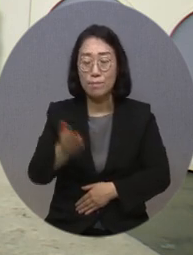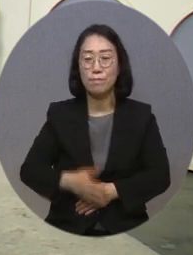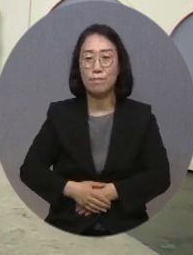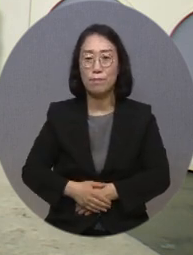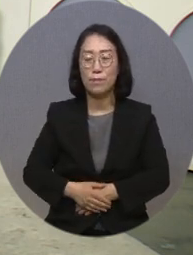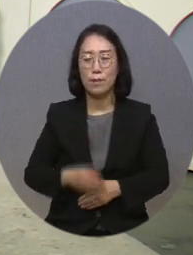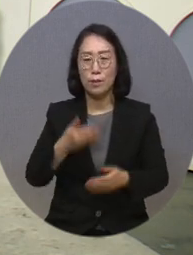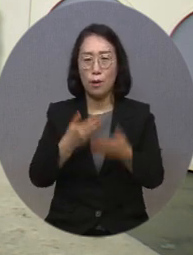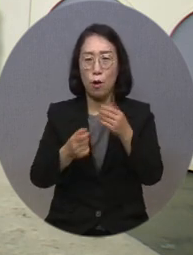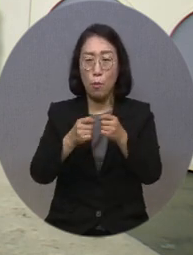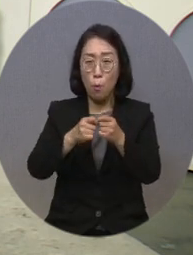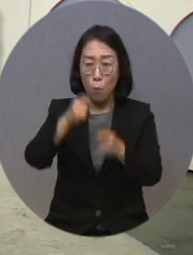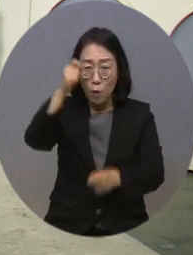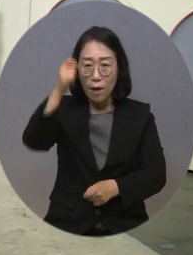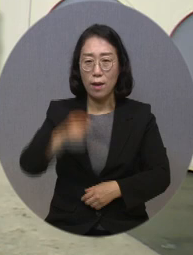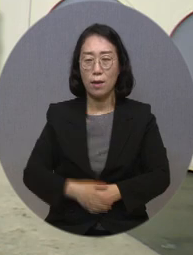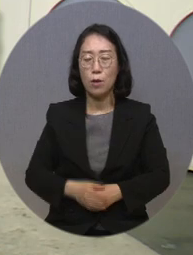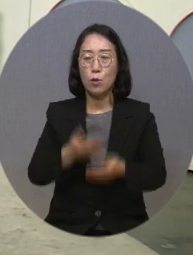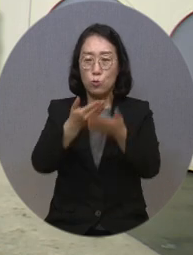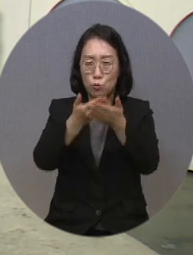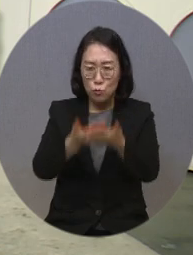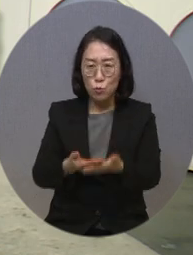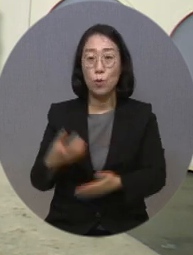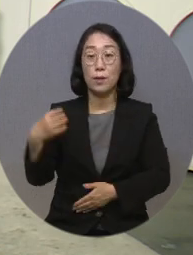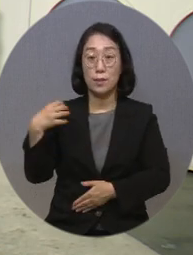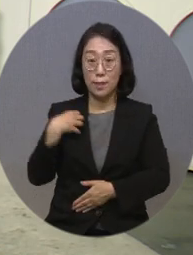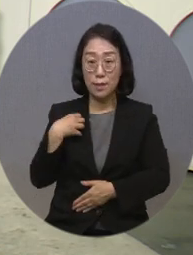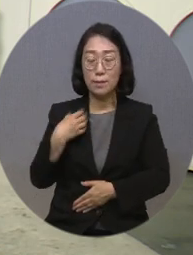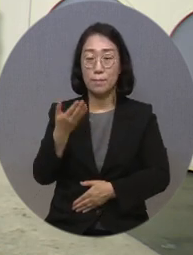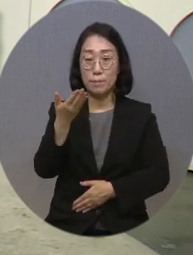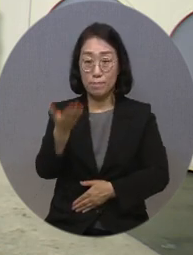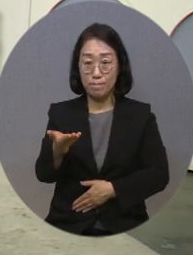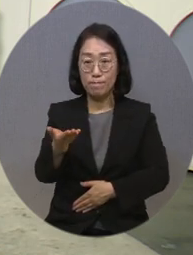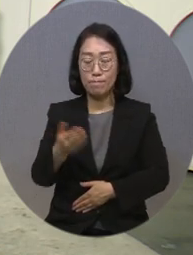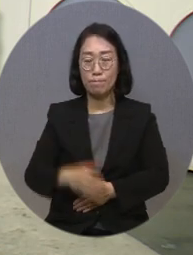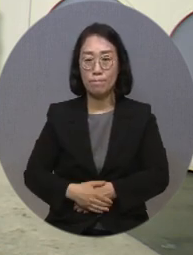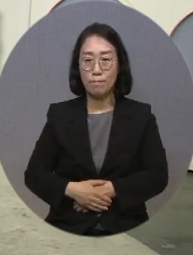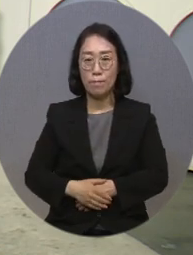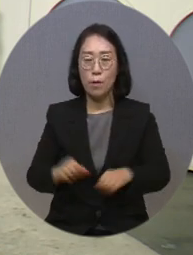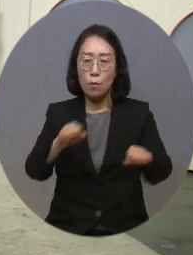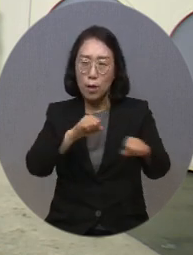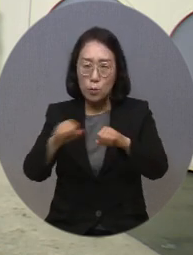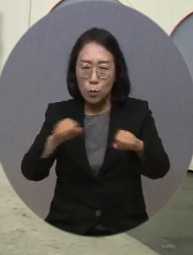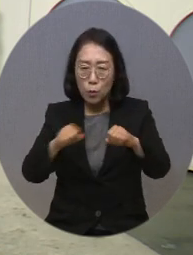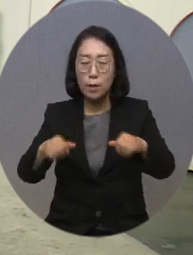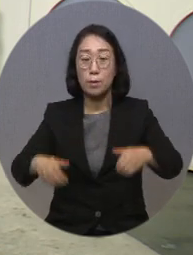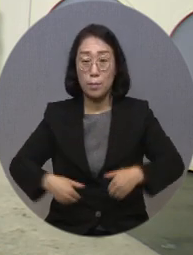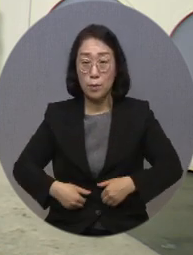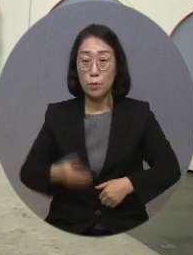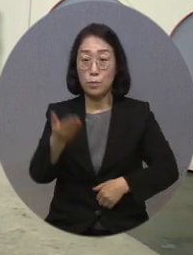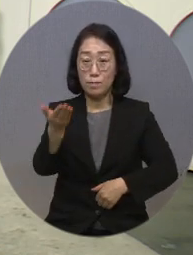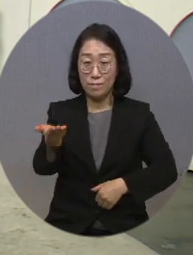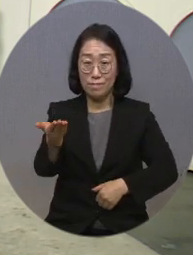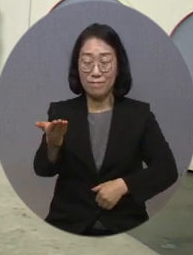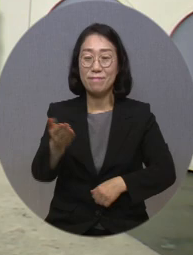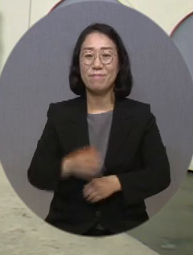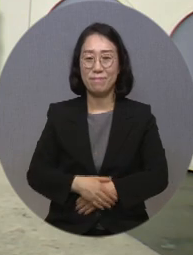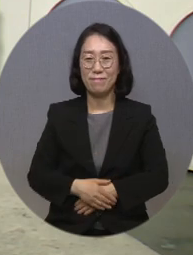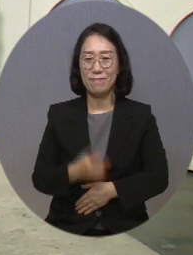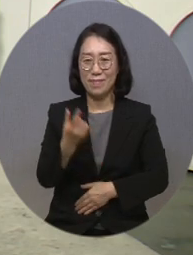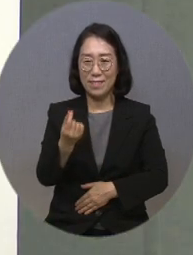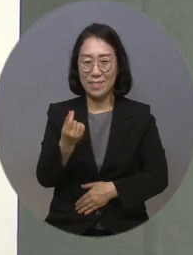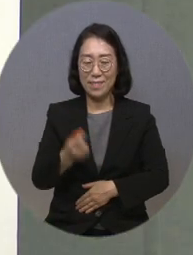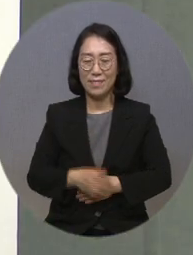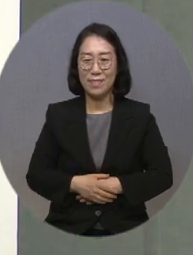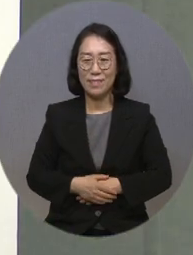경력에 그야말로 중요한 직책을 수임해야 할 그런 우리 정 의원이 아닌가 이런 생각을